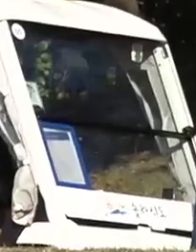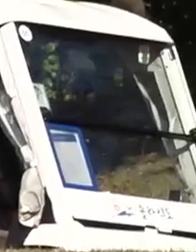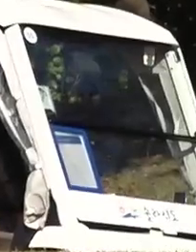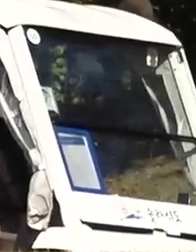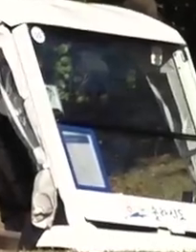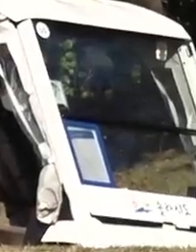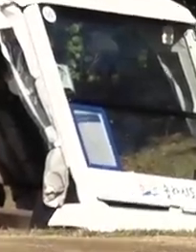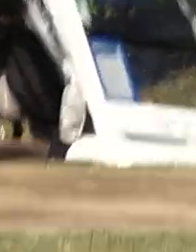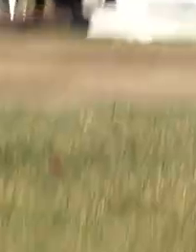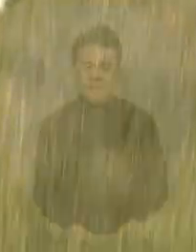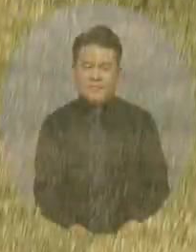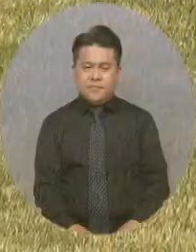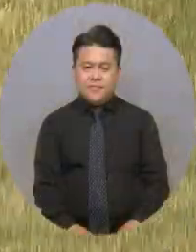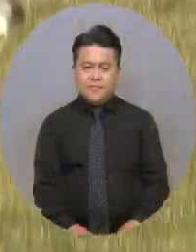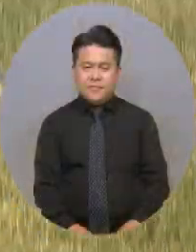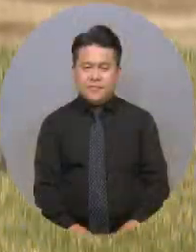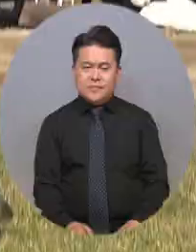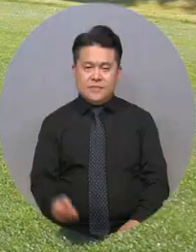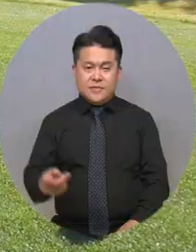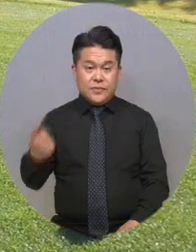오, 내려온다. 맞고.